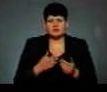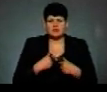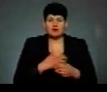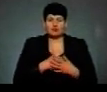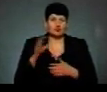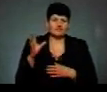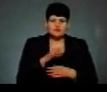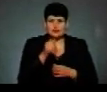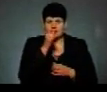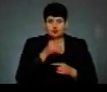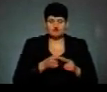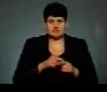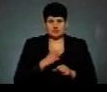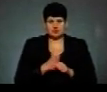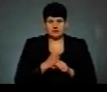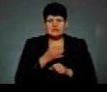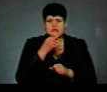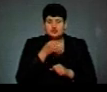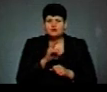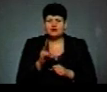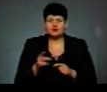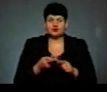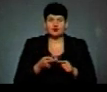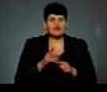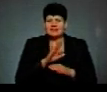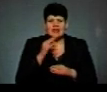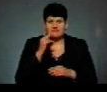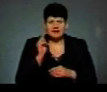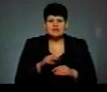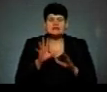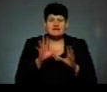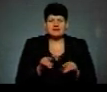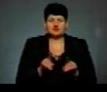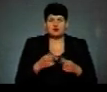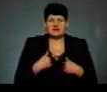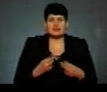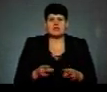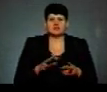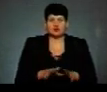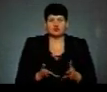люблю всіх, я не можу це зробити. Скажіть, що ніхто в цьому не винен, це все, що мені залишилося».